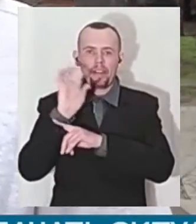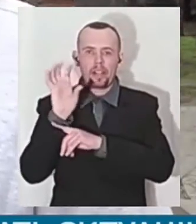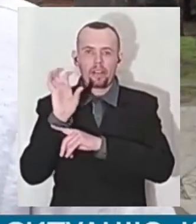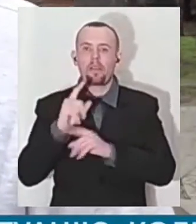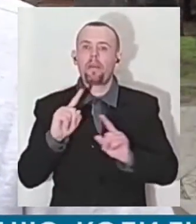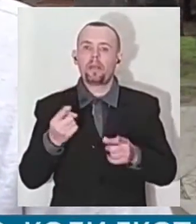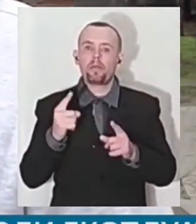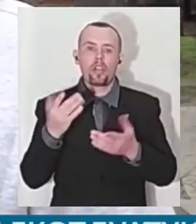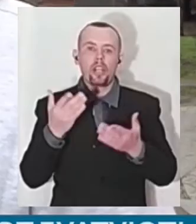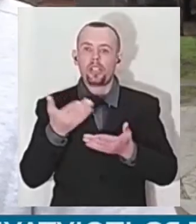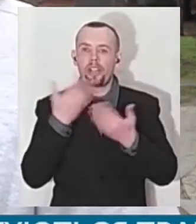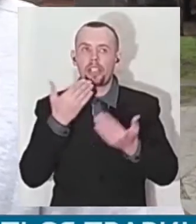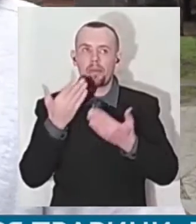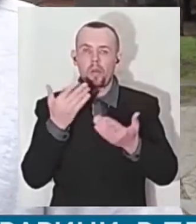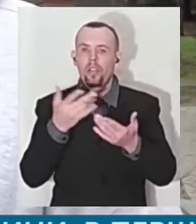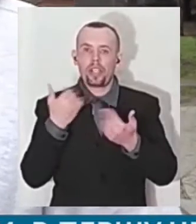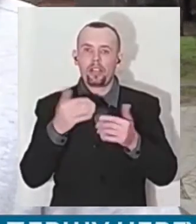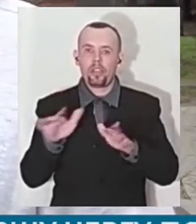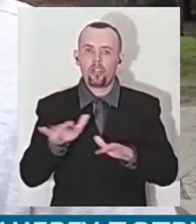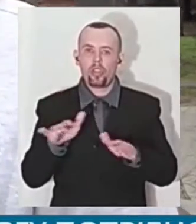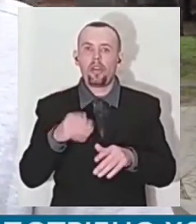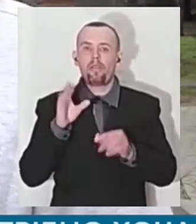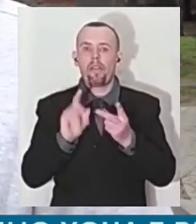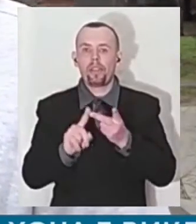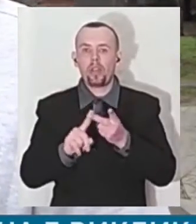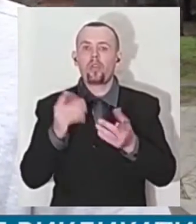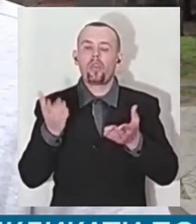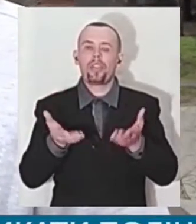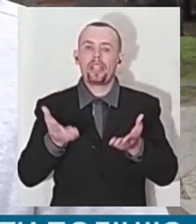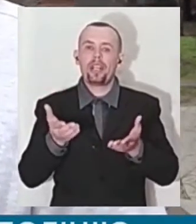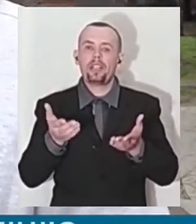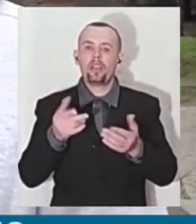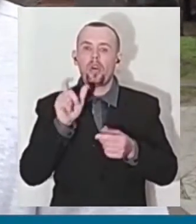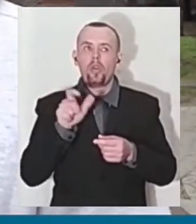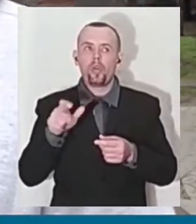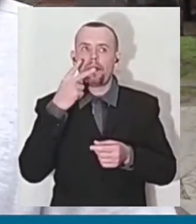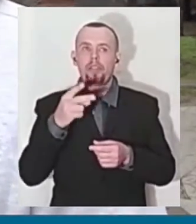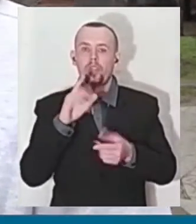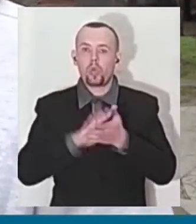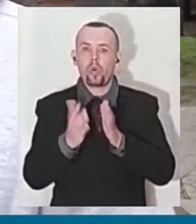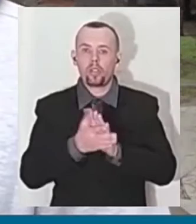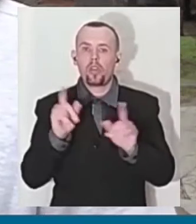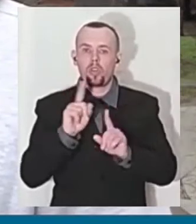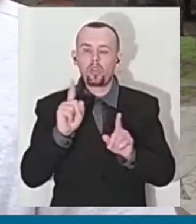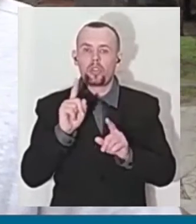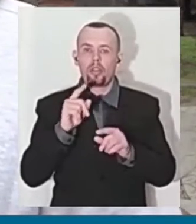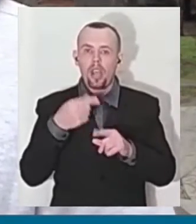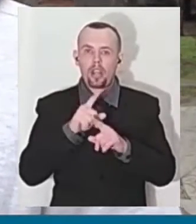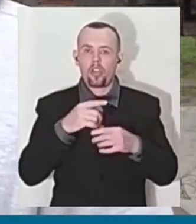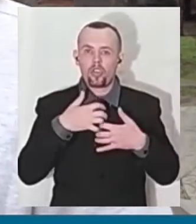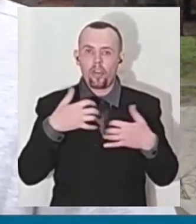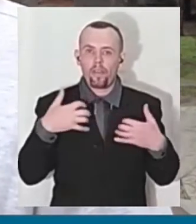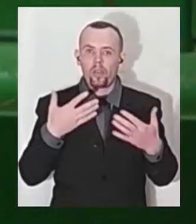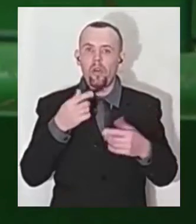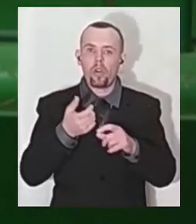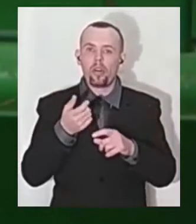нет предложения. Вот. Во-вторых, если люди видят ситуацию, что эксплуатируется какое-то животное, в первую очередь надо